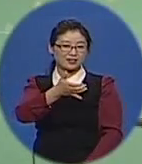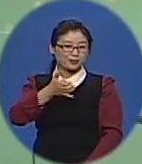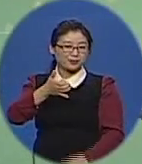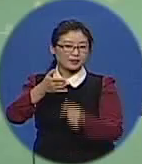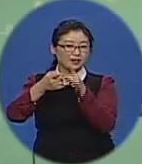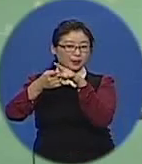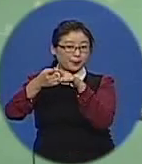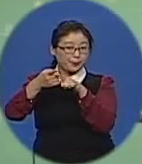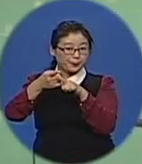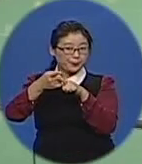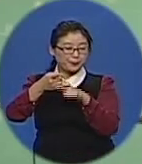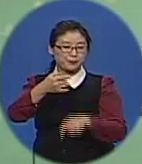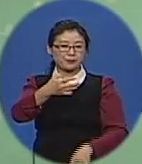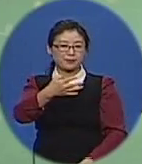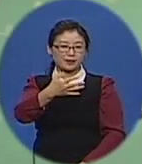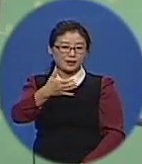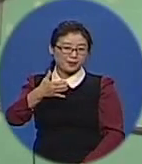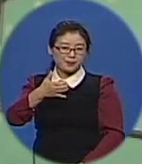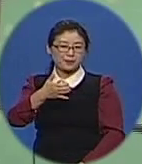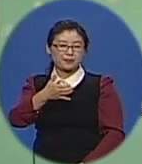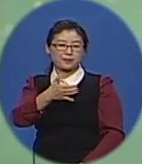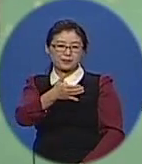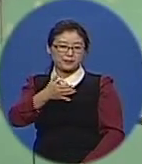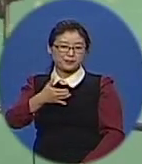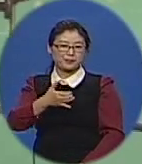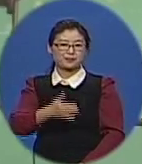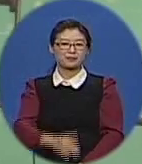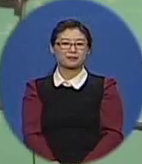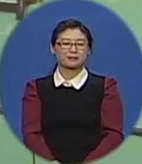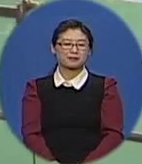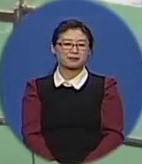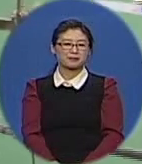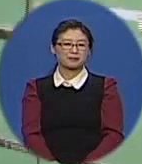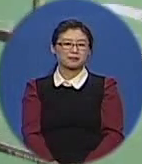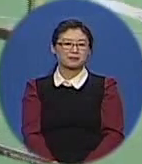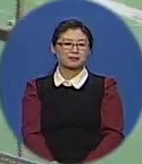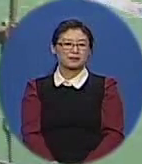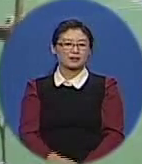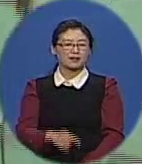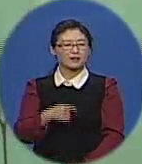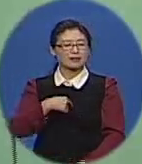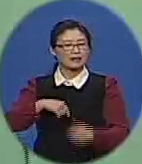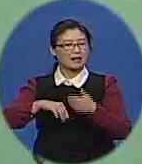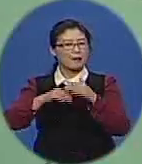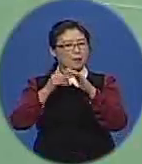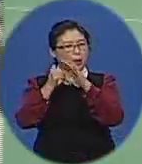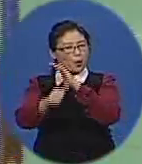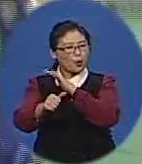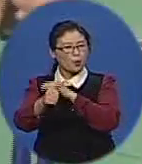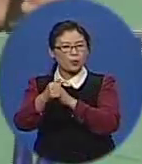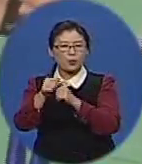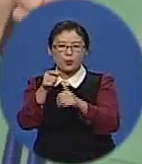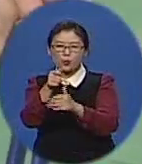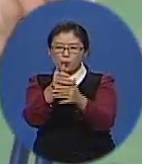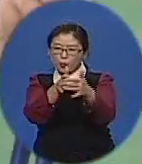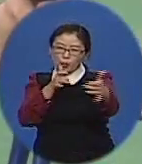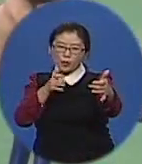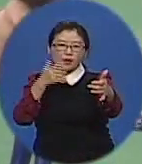첫째 마디 예, 첫째 마디에다가 걸어주십시오. 제가 아까 봤거든요. 이게 딱 위로 했다가